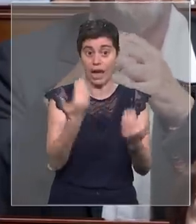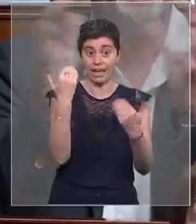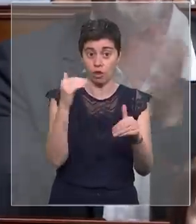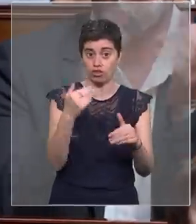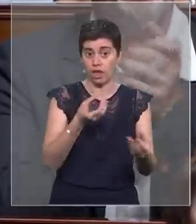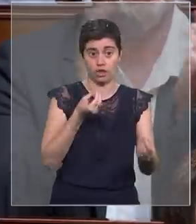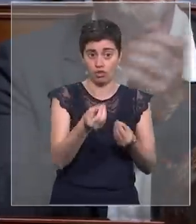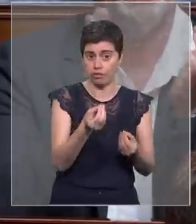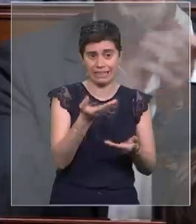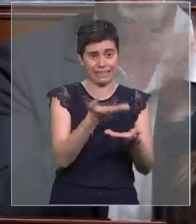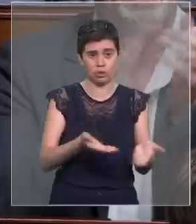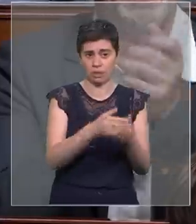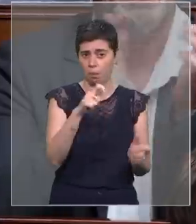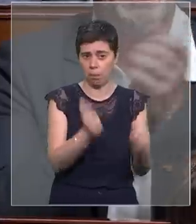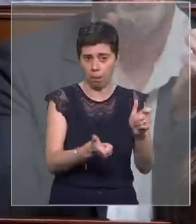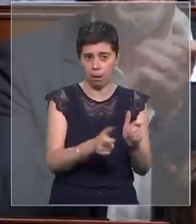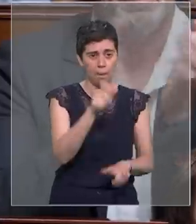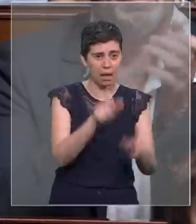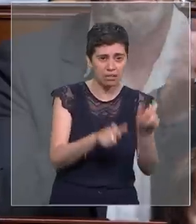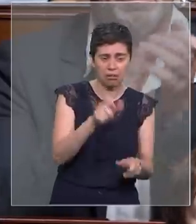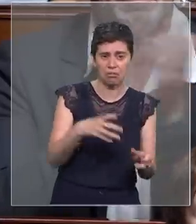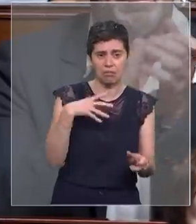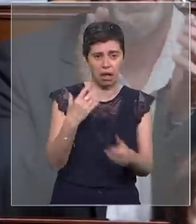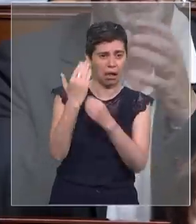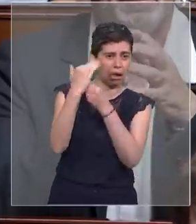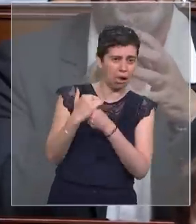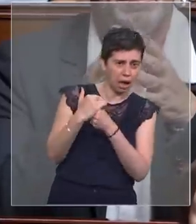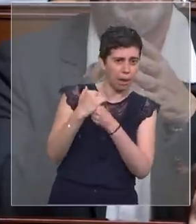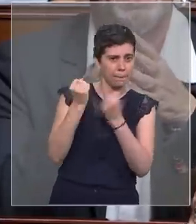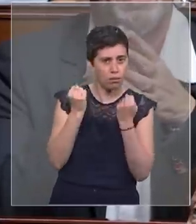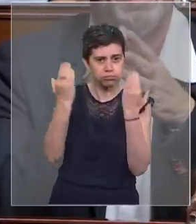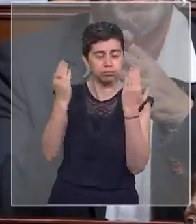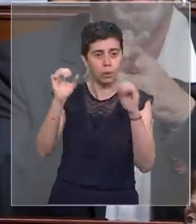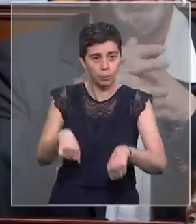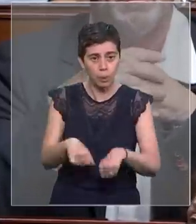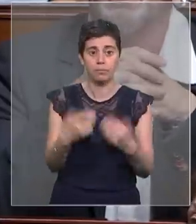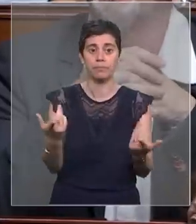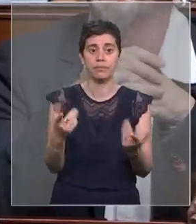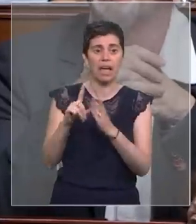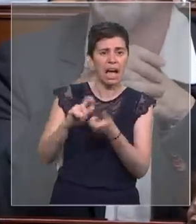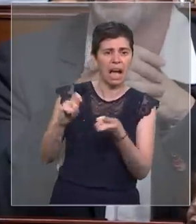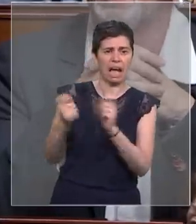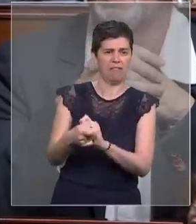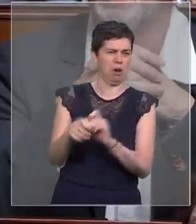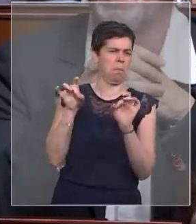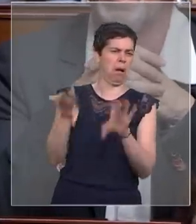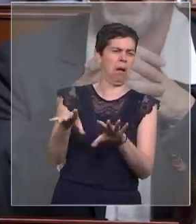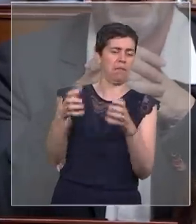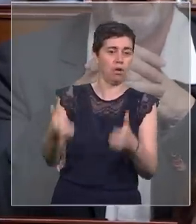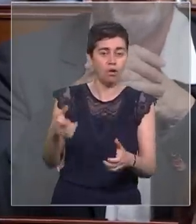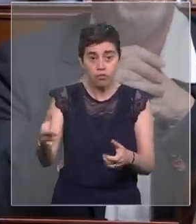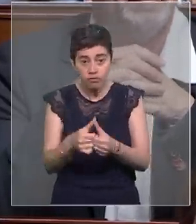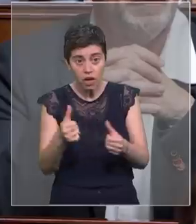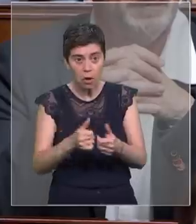racisme. Elle condamne les précaires, celles et ceux qui subissent mais ne baissent jamais les bras. Pour imposer cette réforme ONI, vous agissez de manière